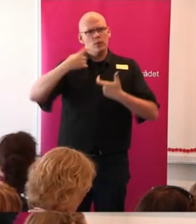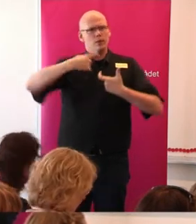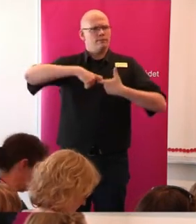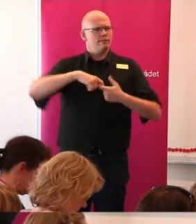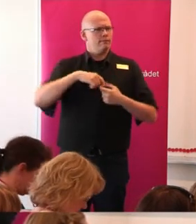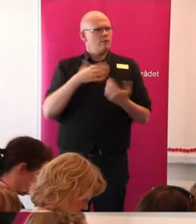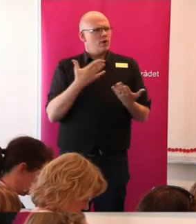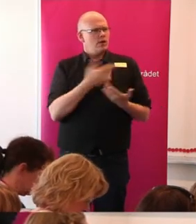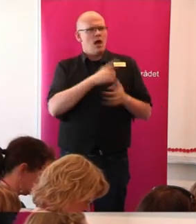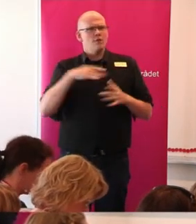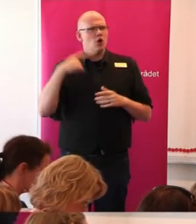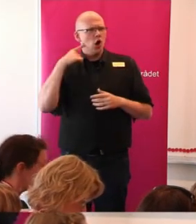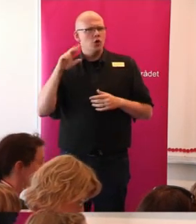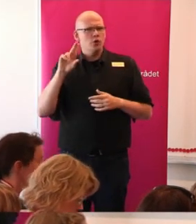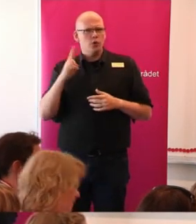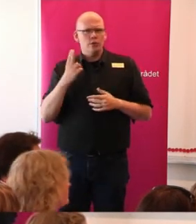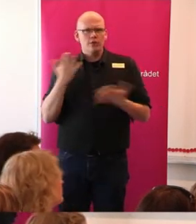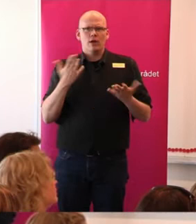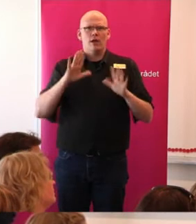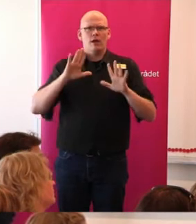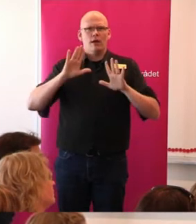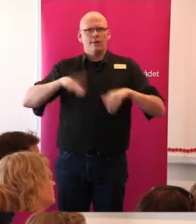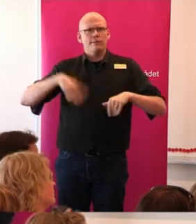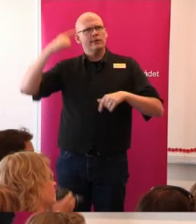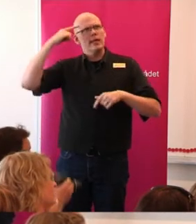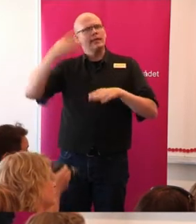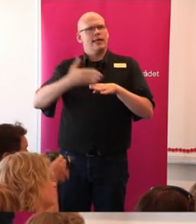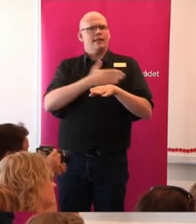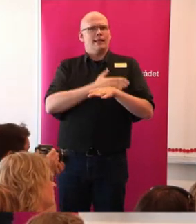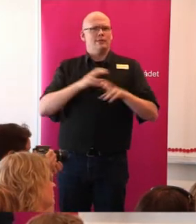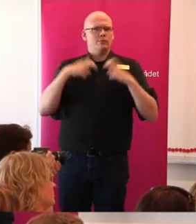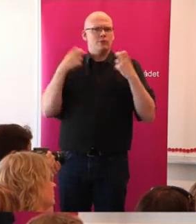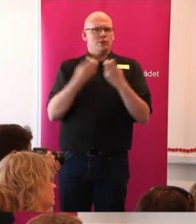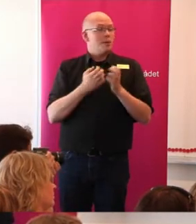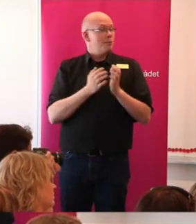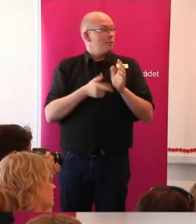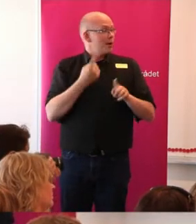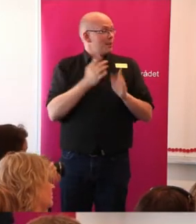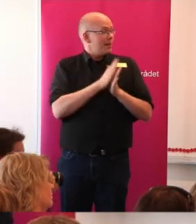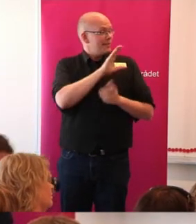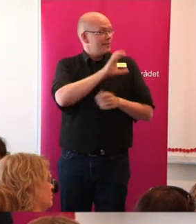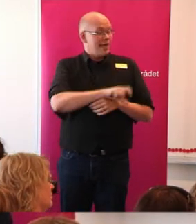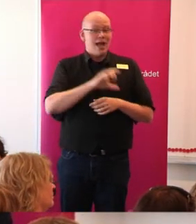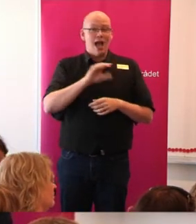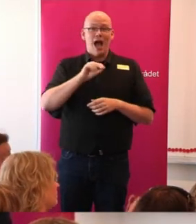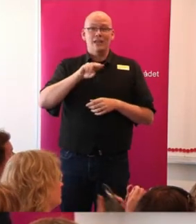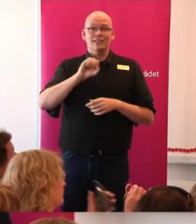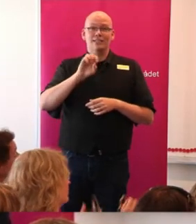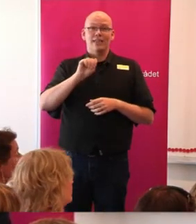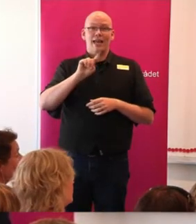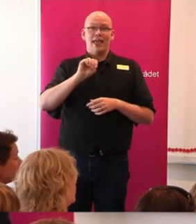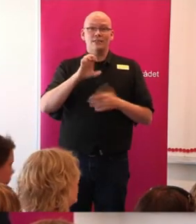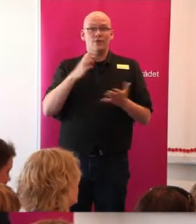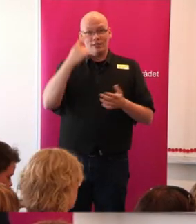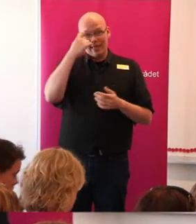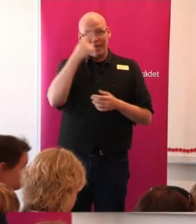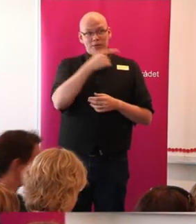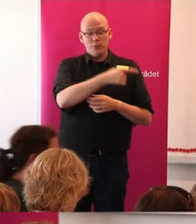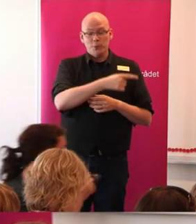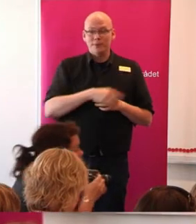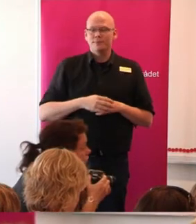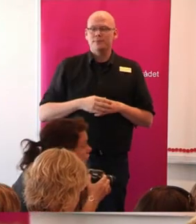och det ni bär med er in i det här seminariet. Ska vi börja med dig, Agnes? Vad får du för tankar? Ja,